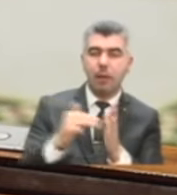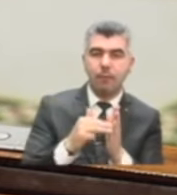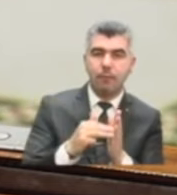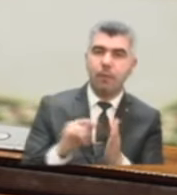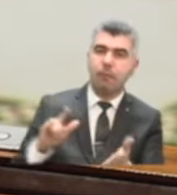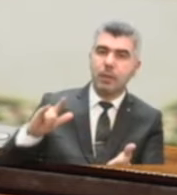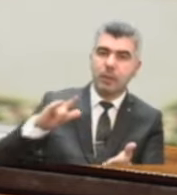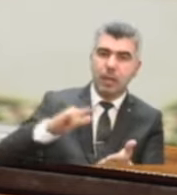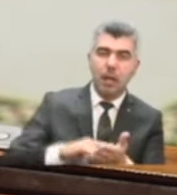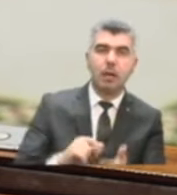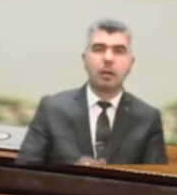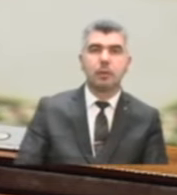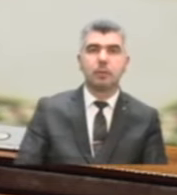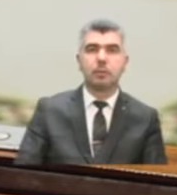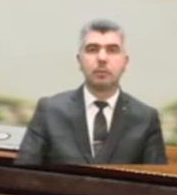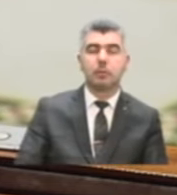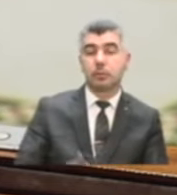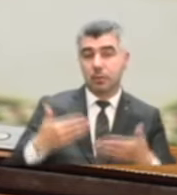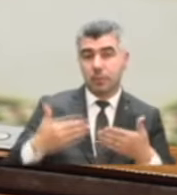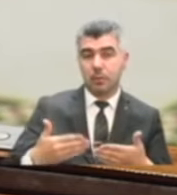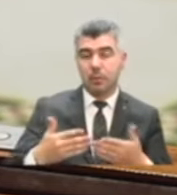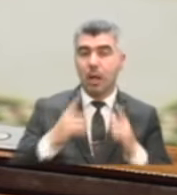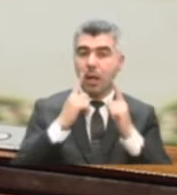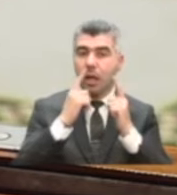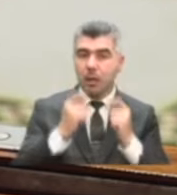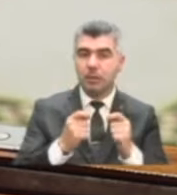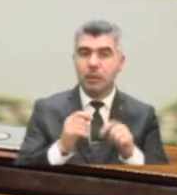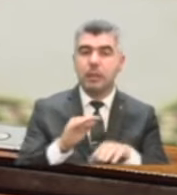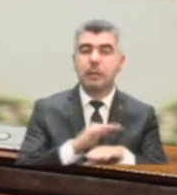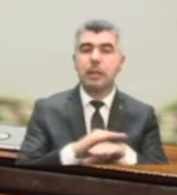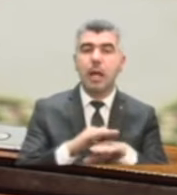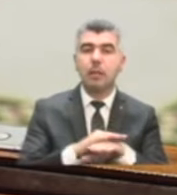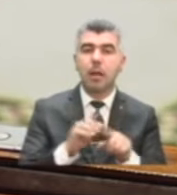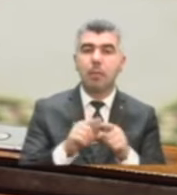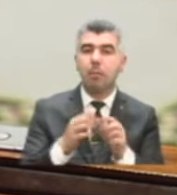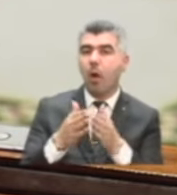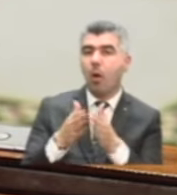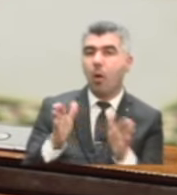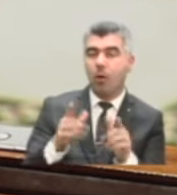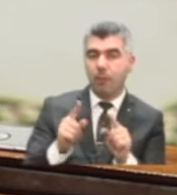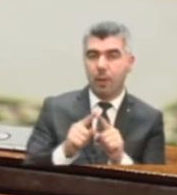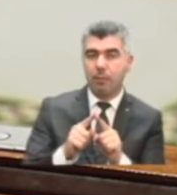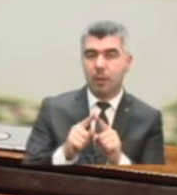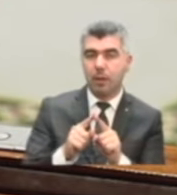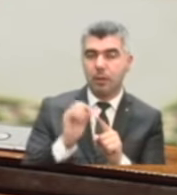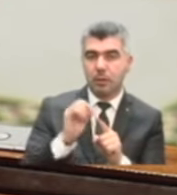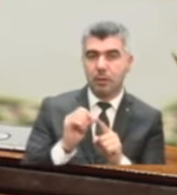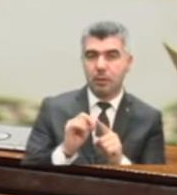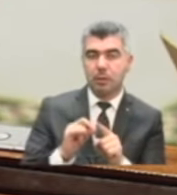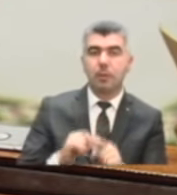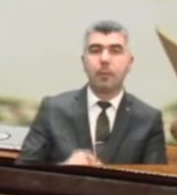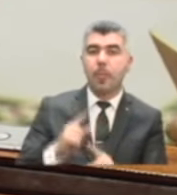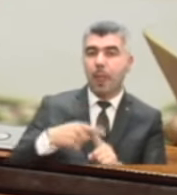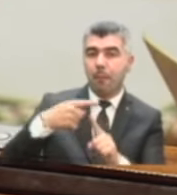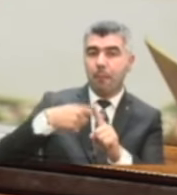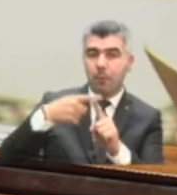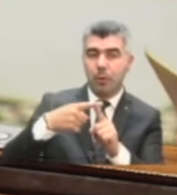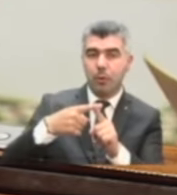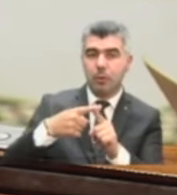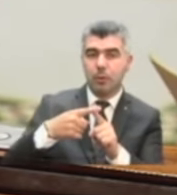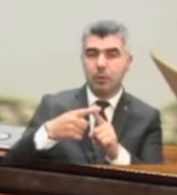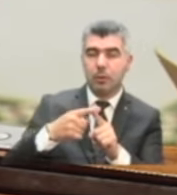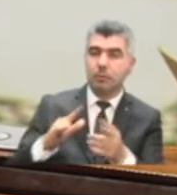انذاك. هنا تنشوفوا التاثير ديال سياسه الاجواء المفتوحه على الجاليه المقيمه بالخارج، حيث تضاعف عدد